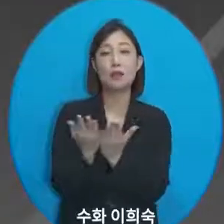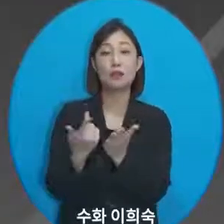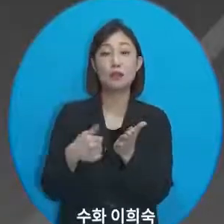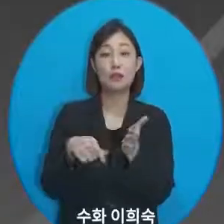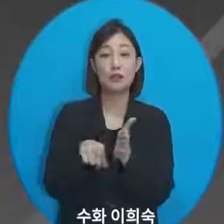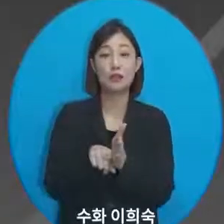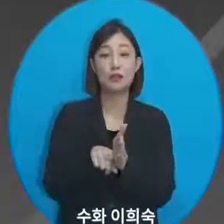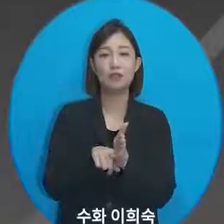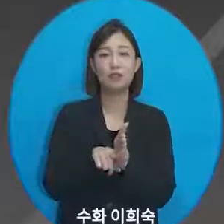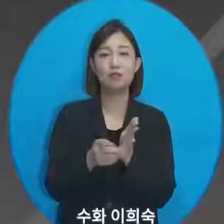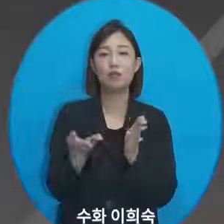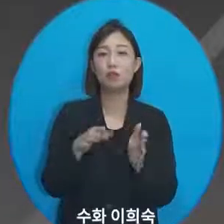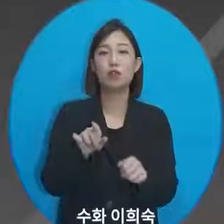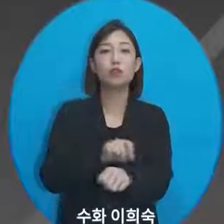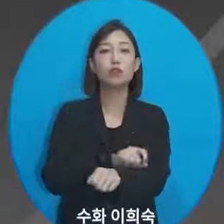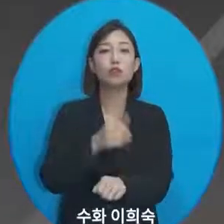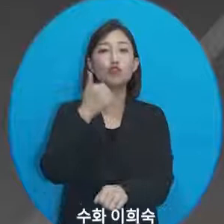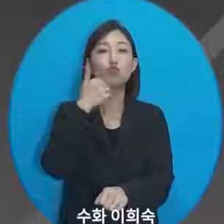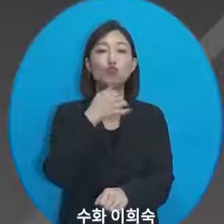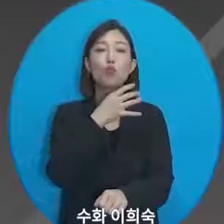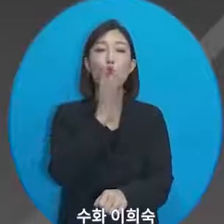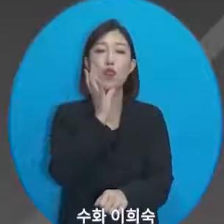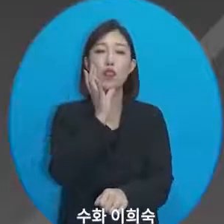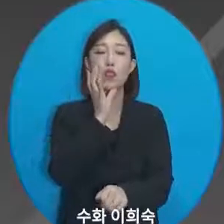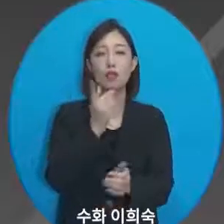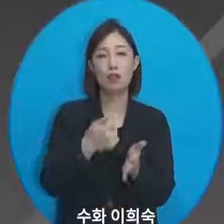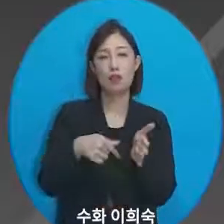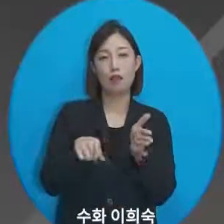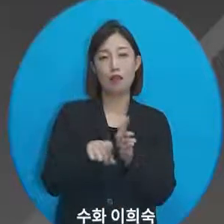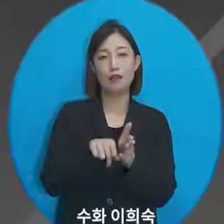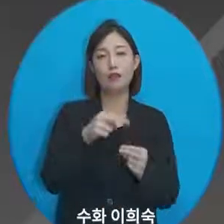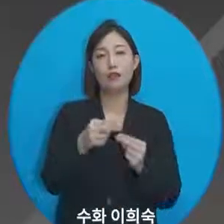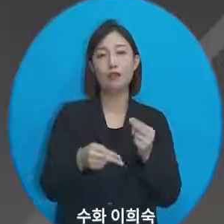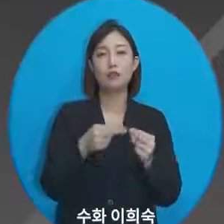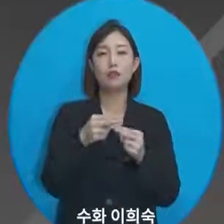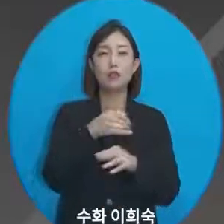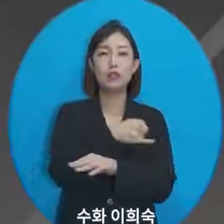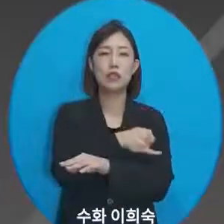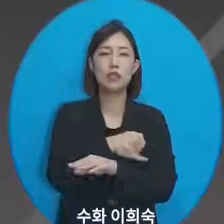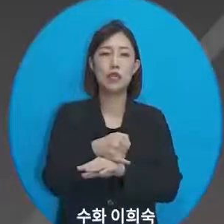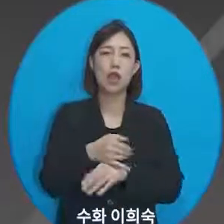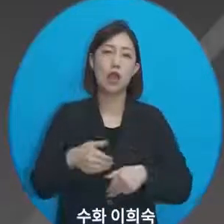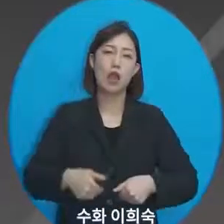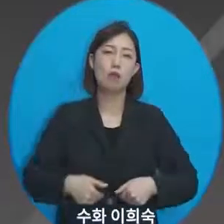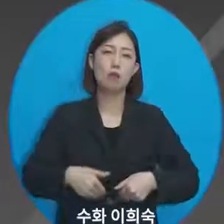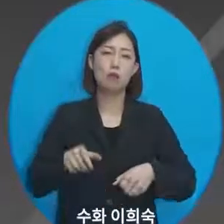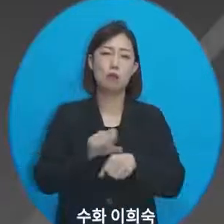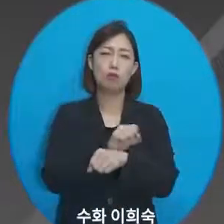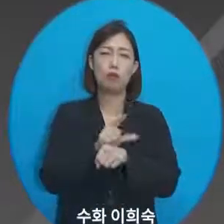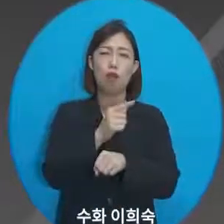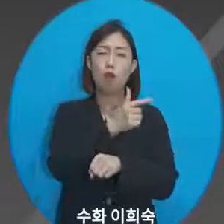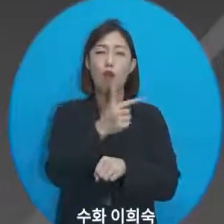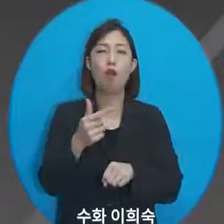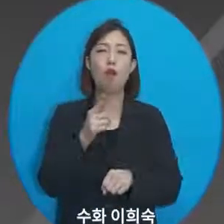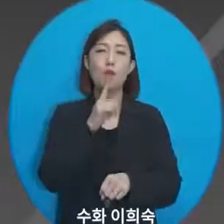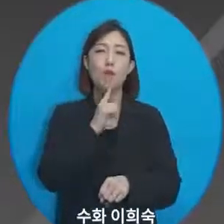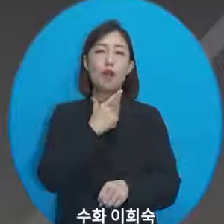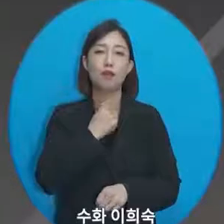특히 노인이라는 관점에서 유니버셜 디자인의 필요성이 크다고 말씀드릴 수가 있습니다.